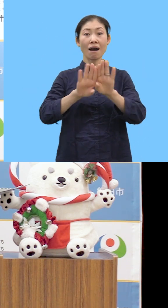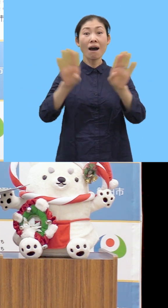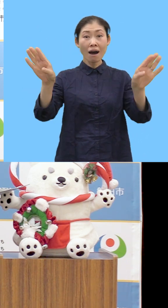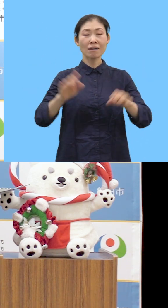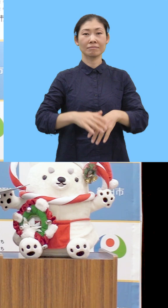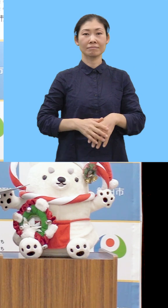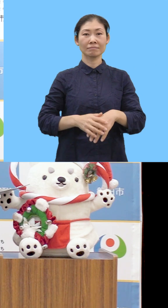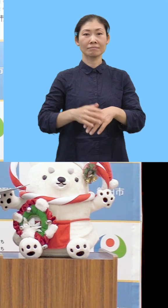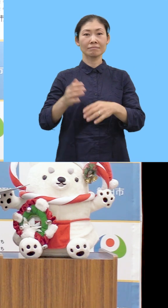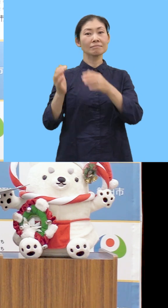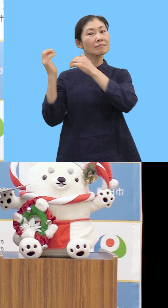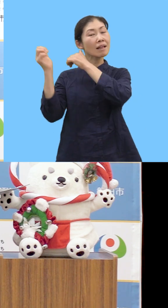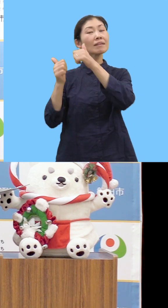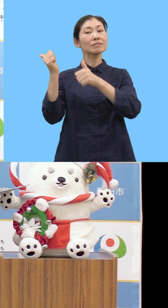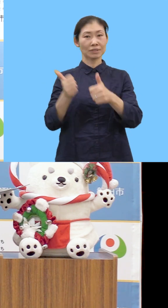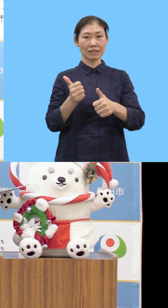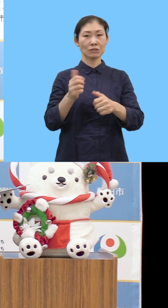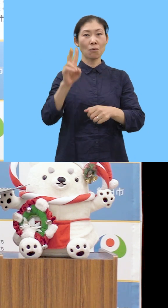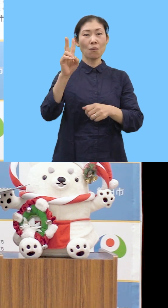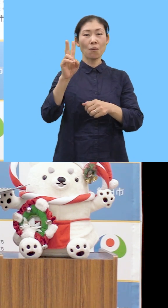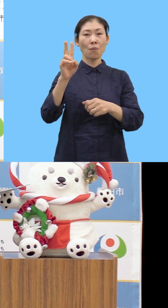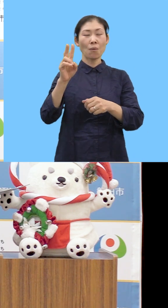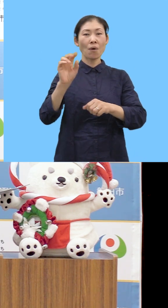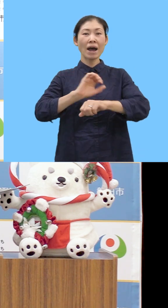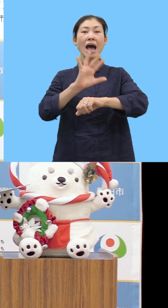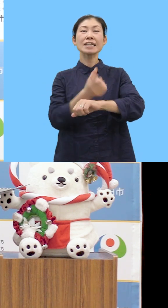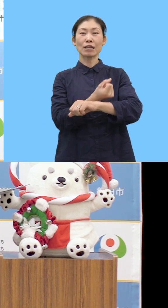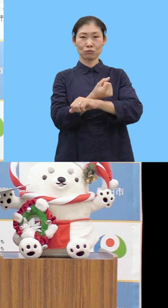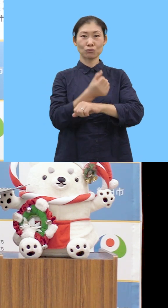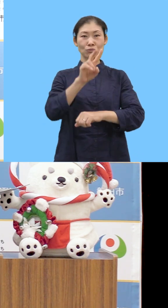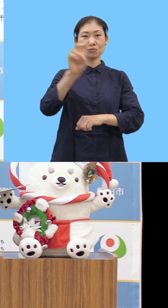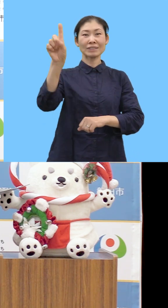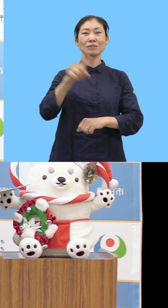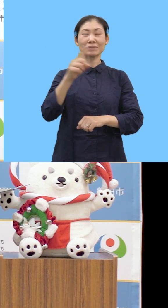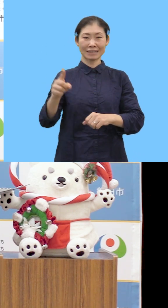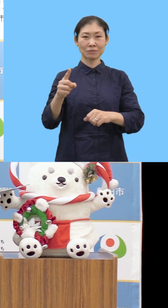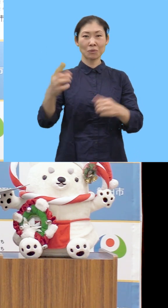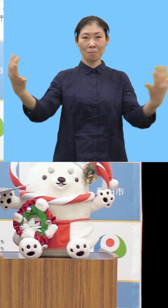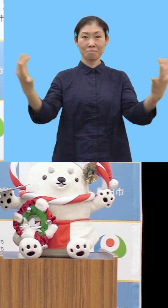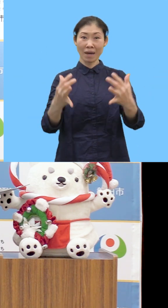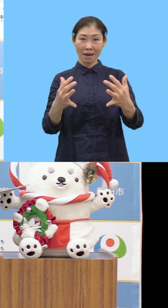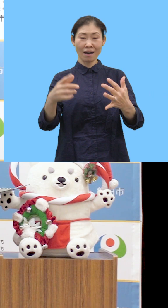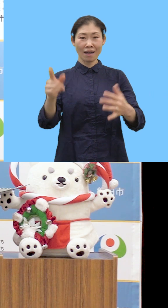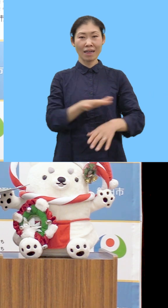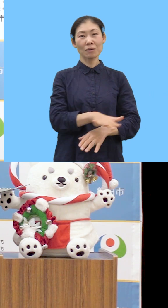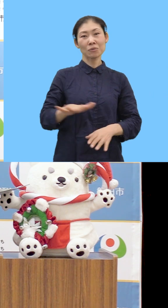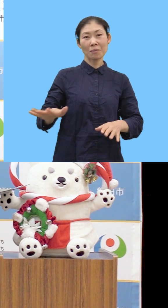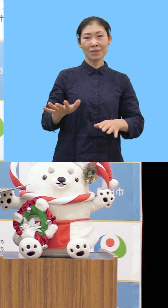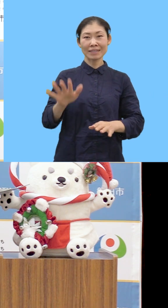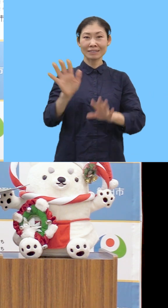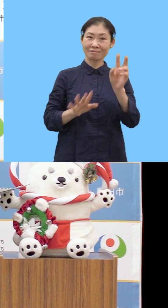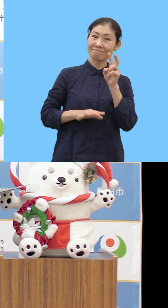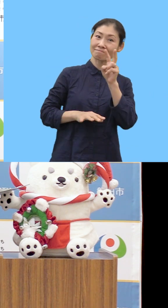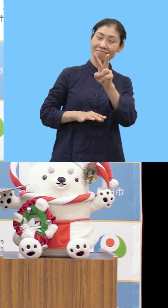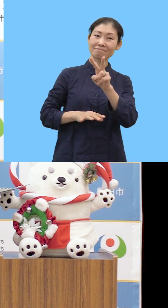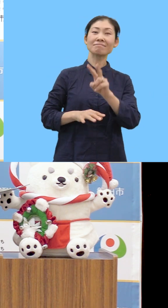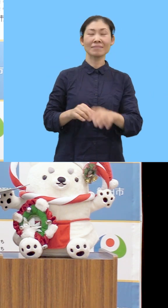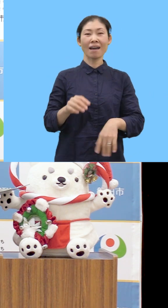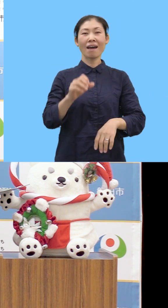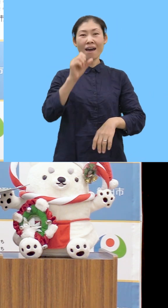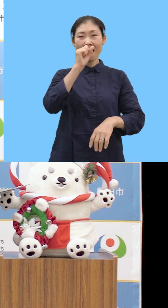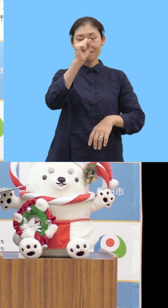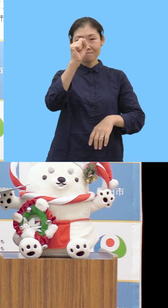5年の名選手たちが20人ほど来てくださいまして、子どもたちが歓声を上げていたというか、これもいいプレゼントを、